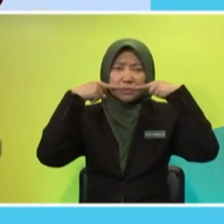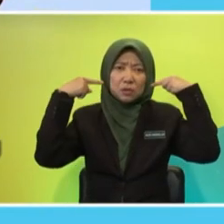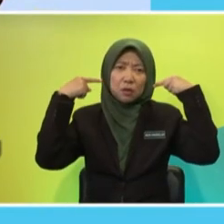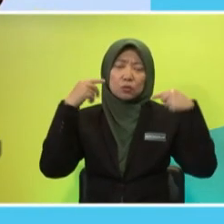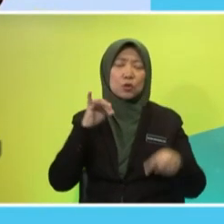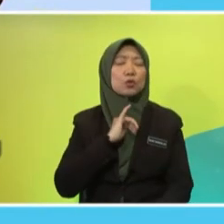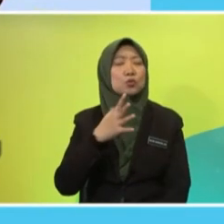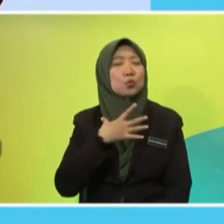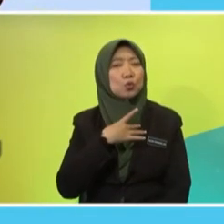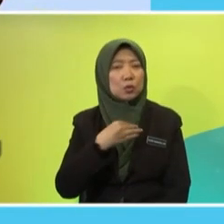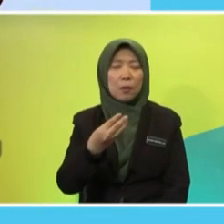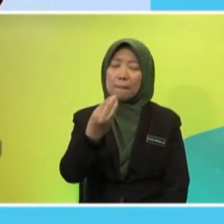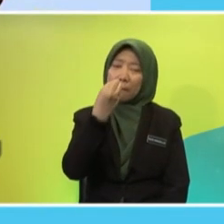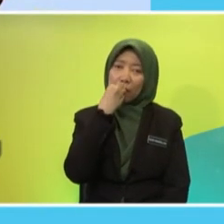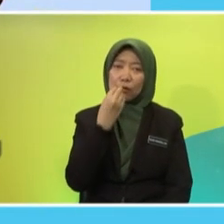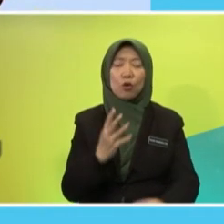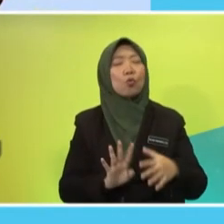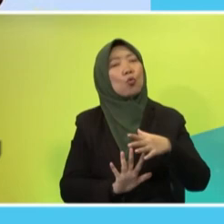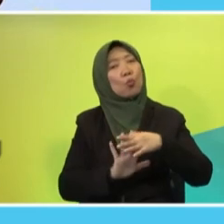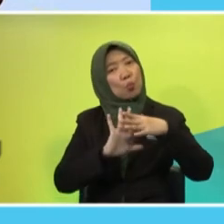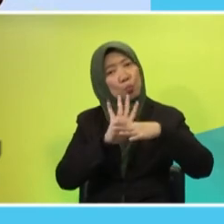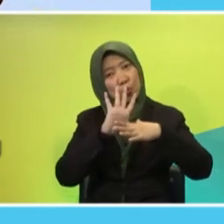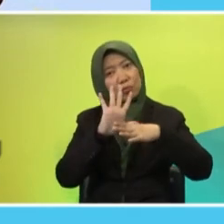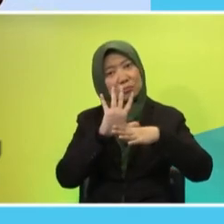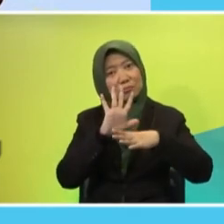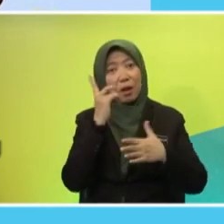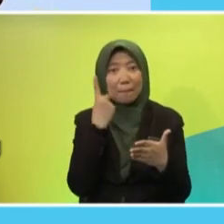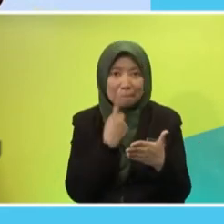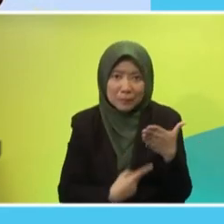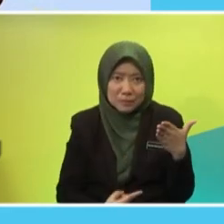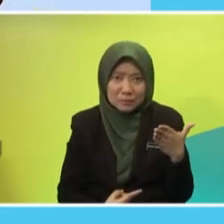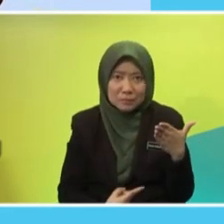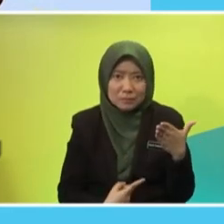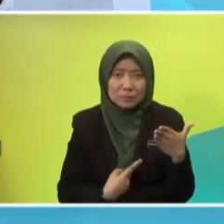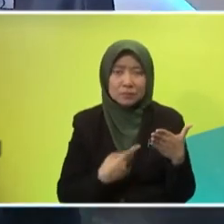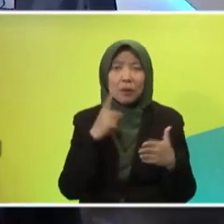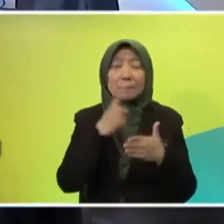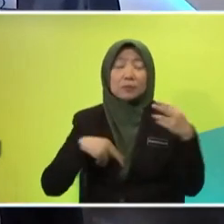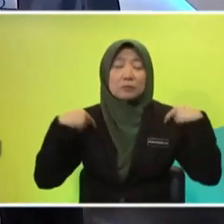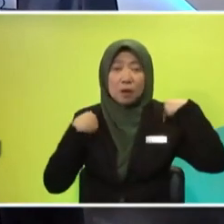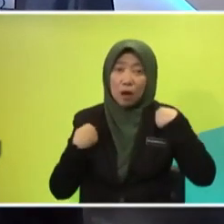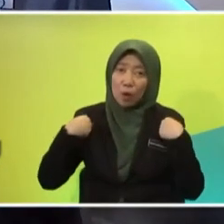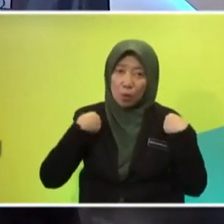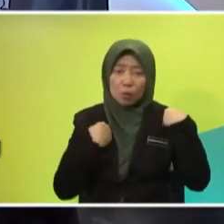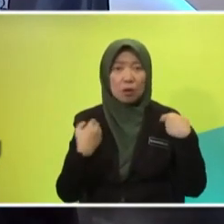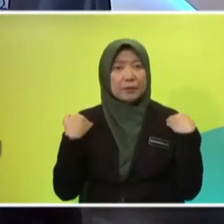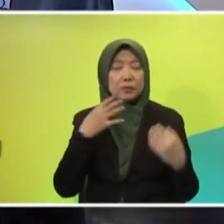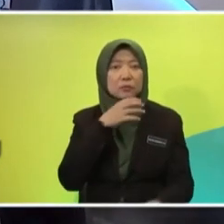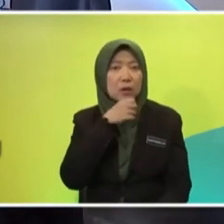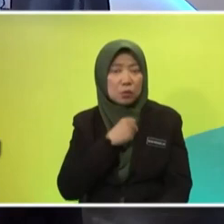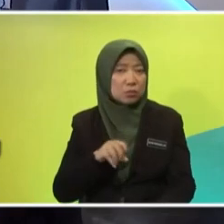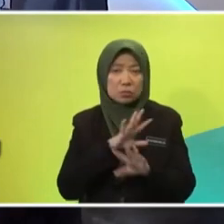suka makan rumput. Agak-agaknya apakah itu ya? Ada janggut. Ada janggut, tapi dia tak